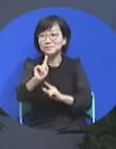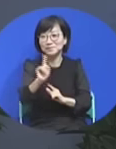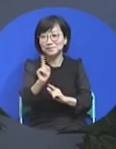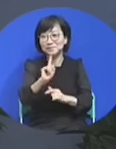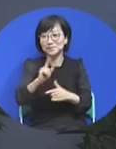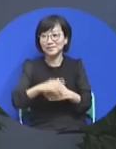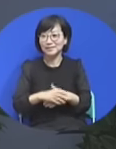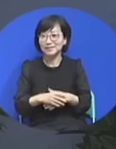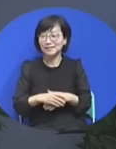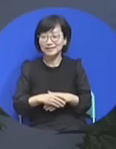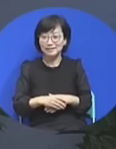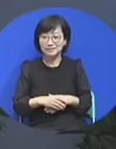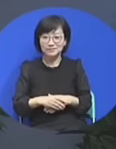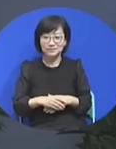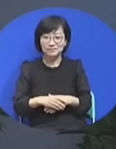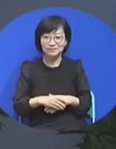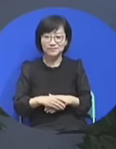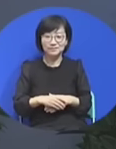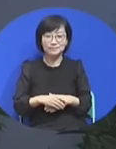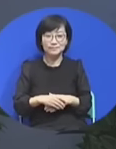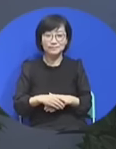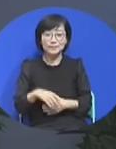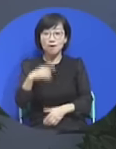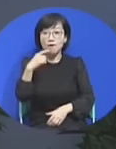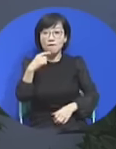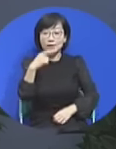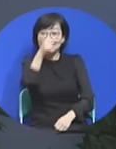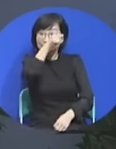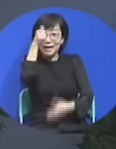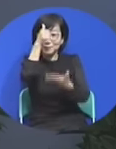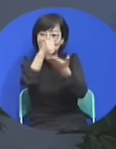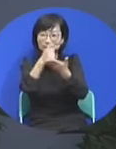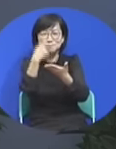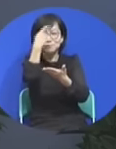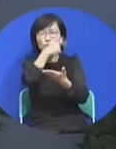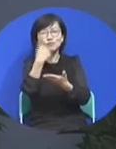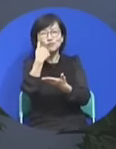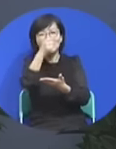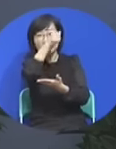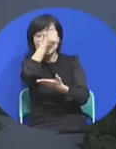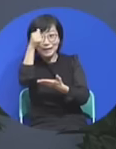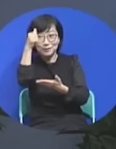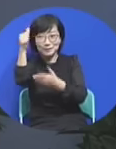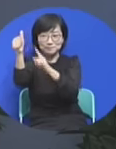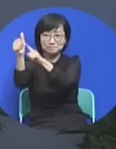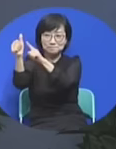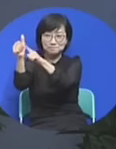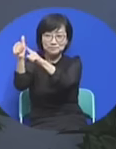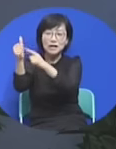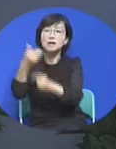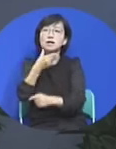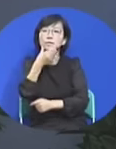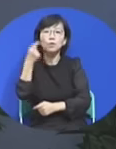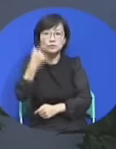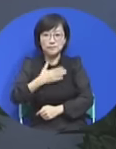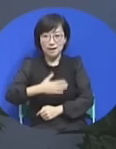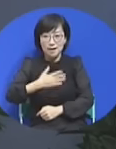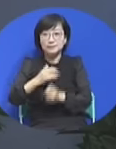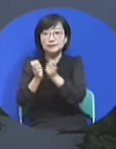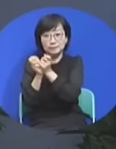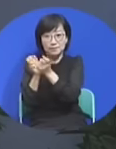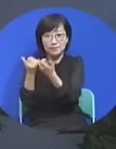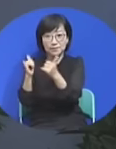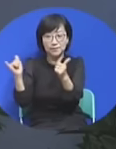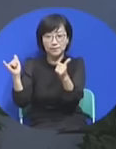the background of heaven and understands it? 제가 알고 있는 장로님 한 분이 있습니다. There's an elder that I know. 이분이 진짜 복음을 알고 있는 분이에요. He really knows the gospel.